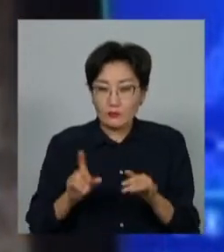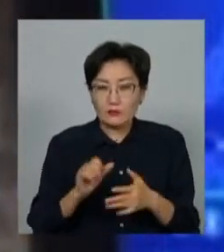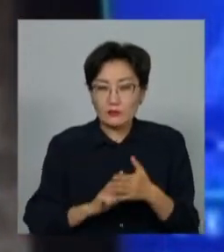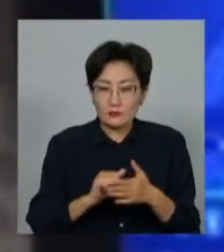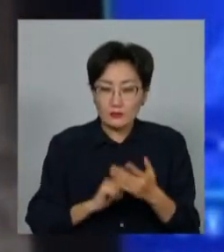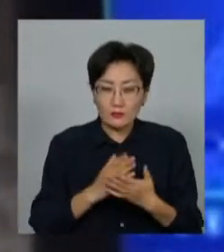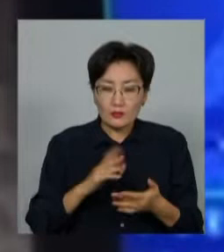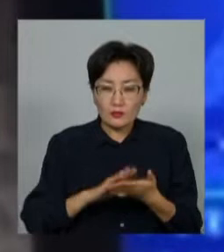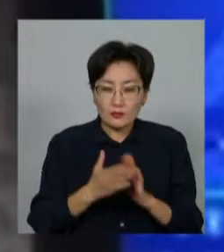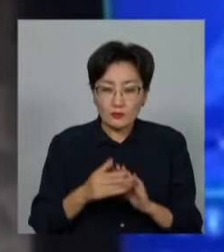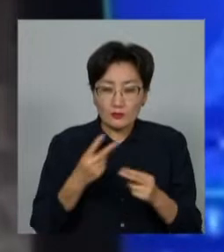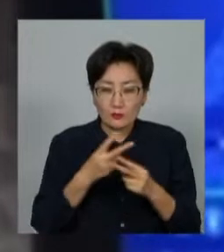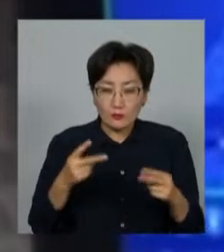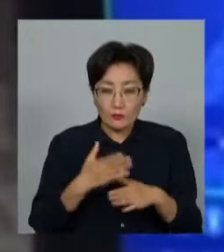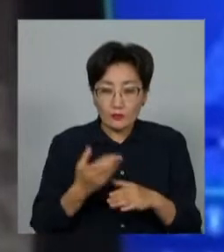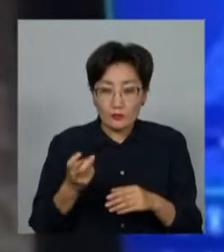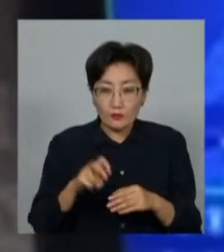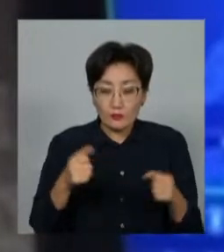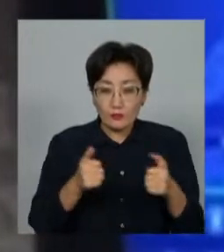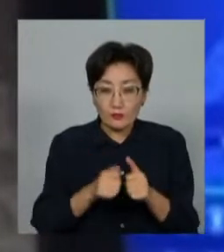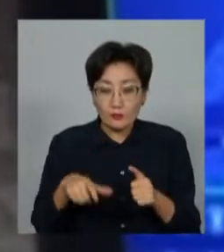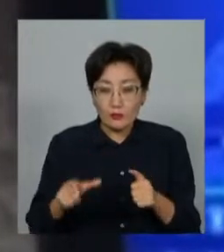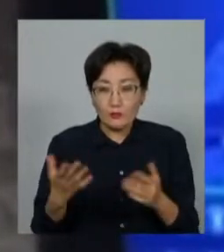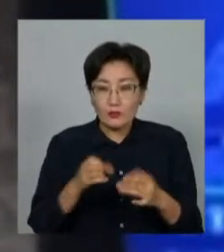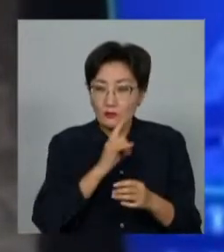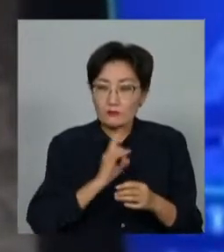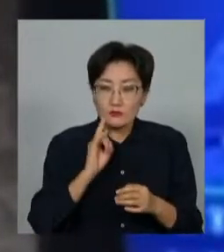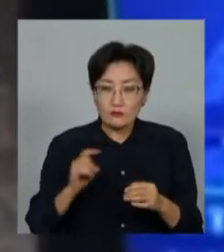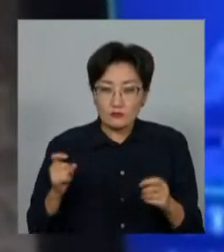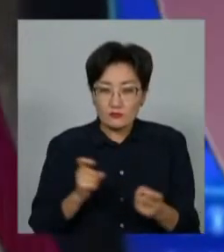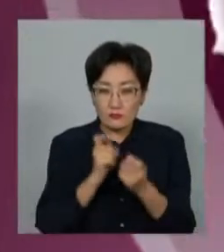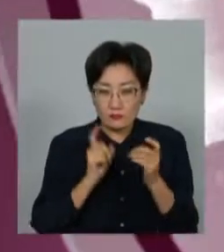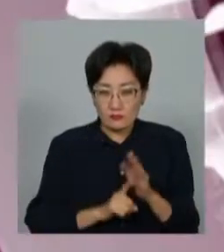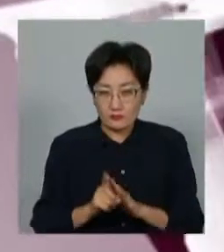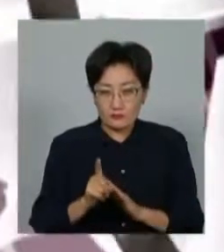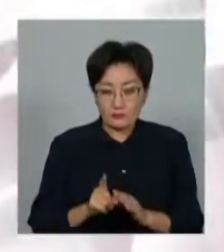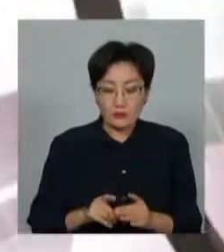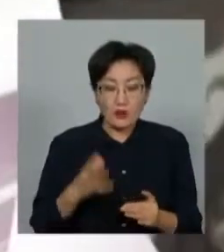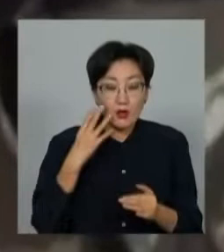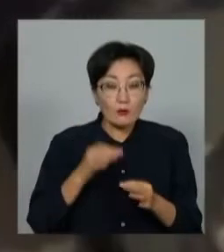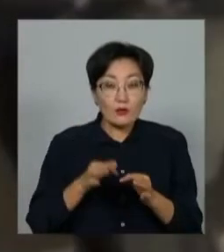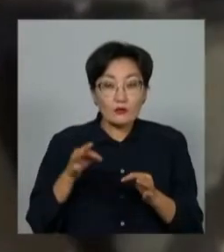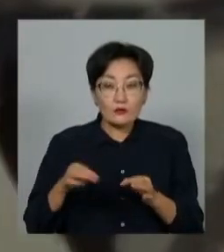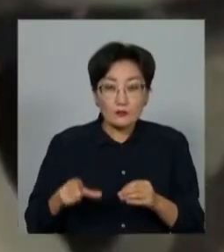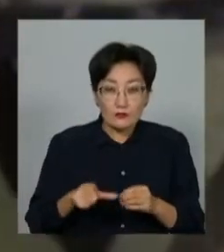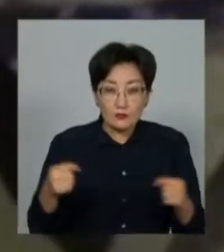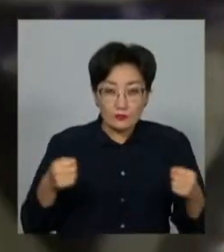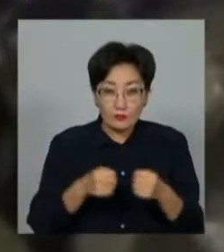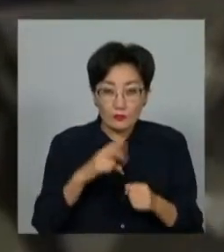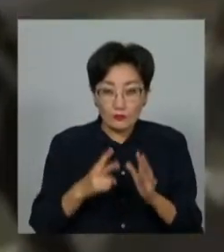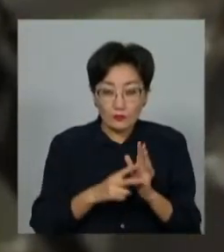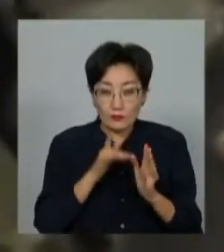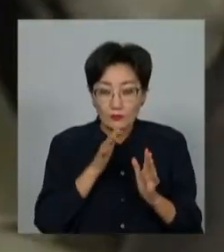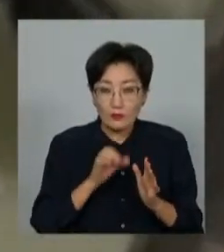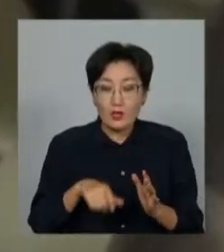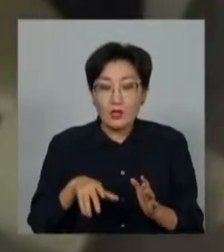болған? Жағдайға куә болып көмекке келген көршілерге ол әйел неге тап берді? Алматы облысында жол апаты болып, 17 жастағы